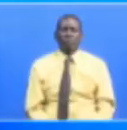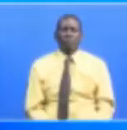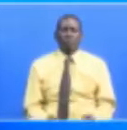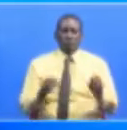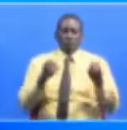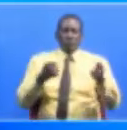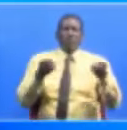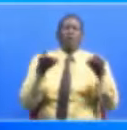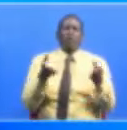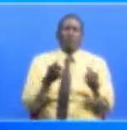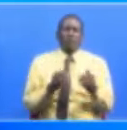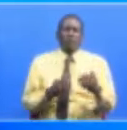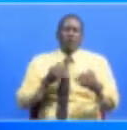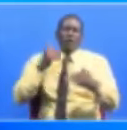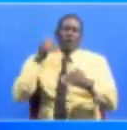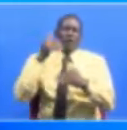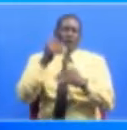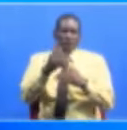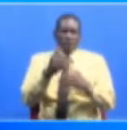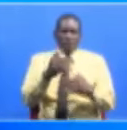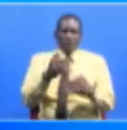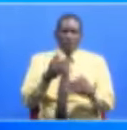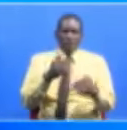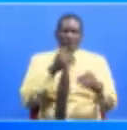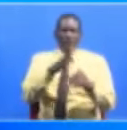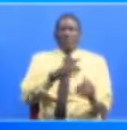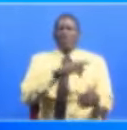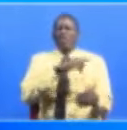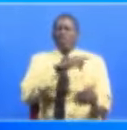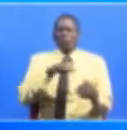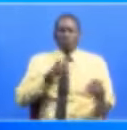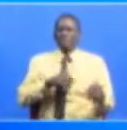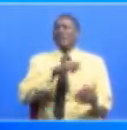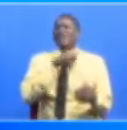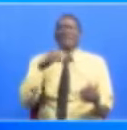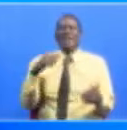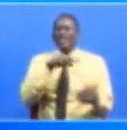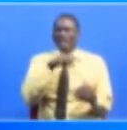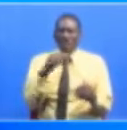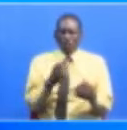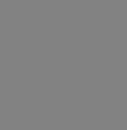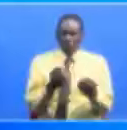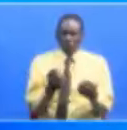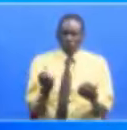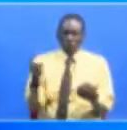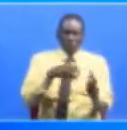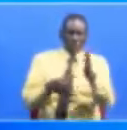mtam ji baad Ya kuwa na Maui Ya wana Wake humu nch kwa Siku